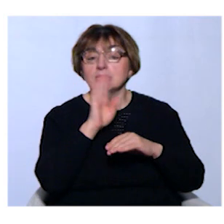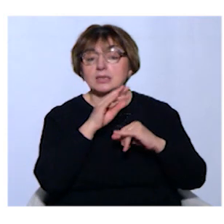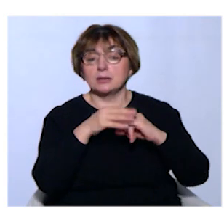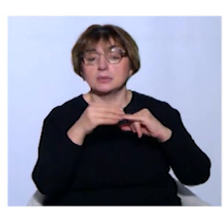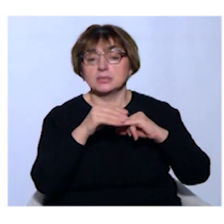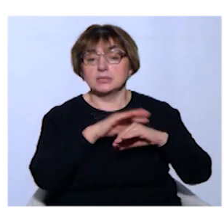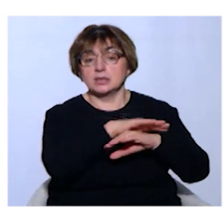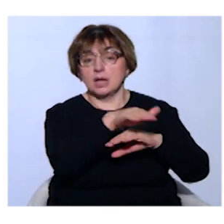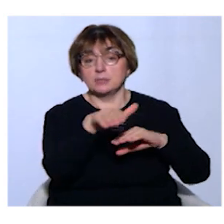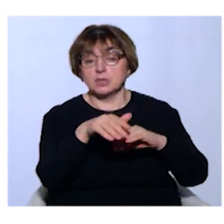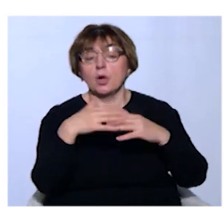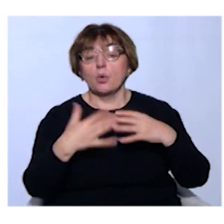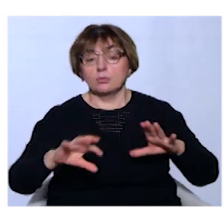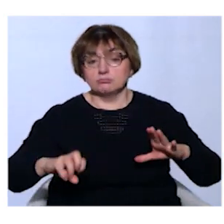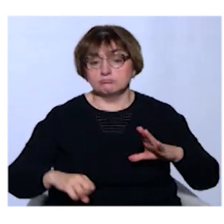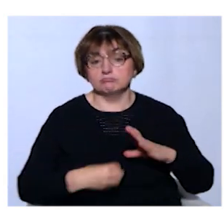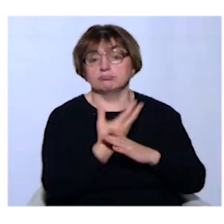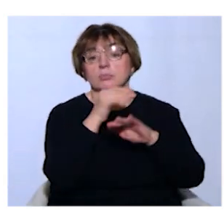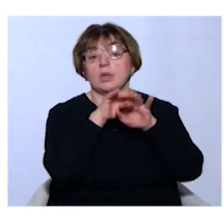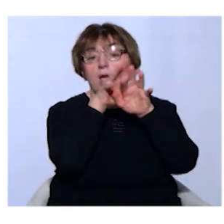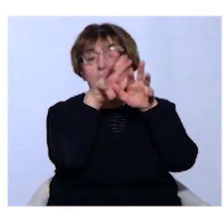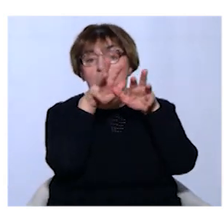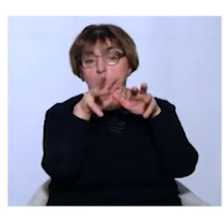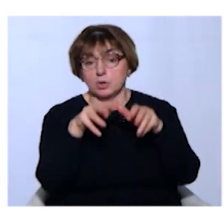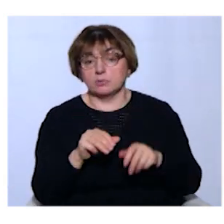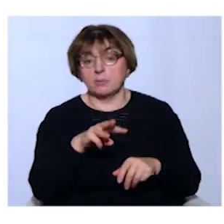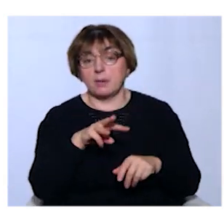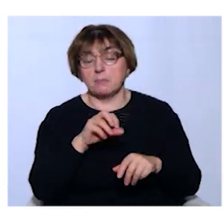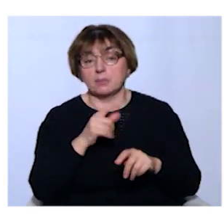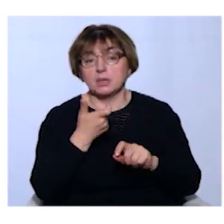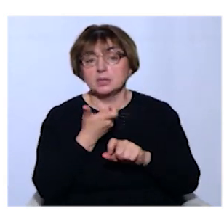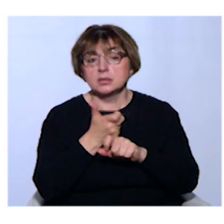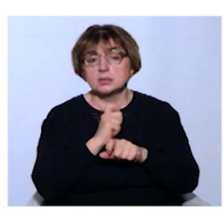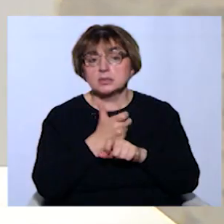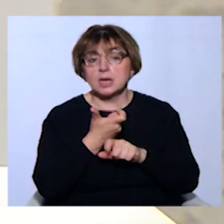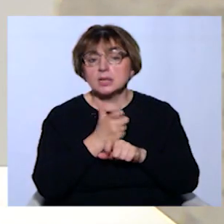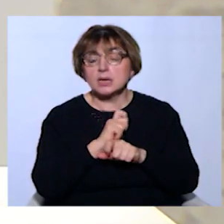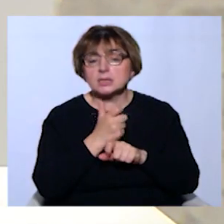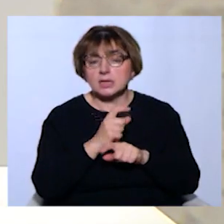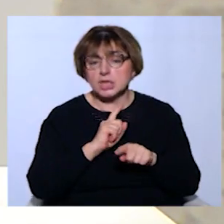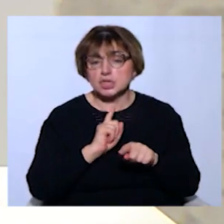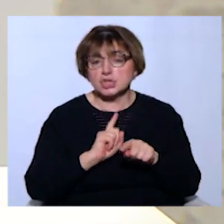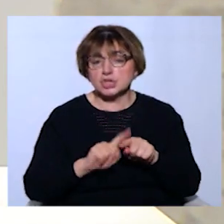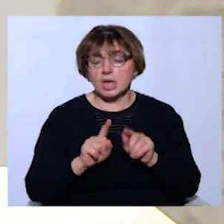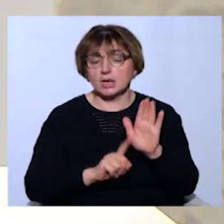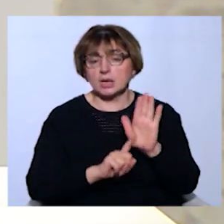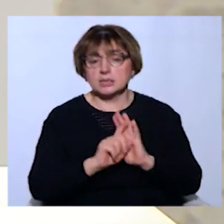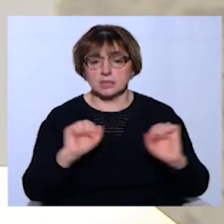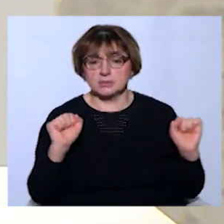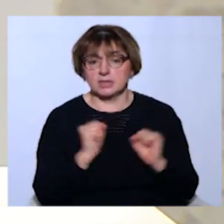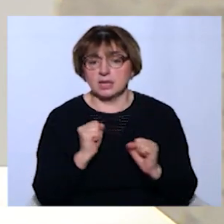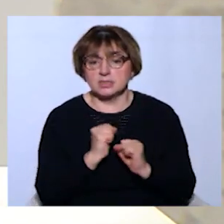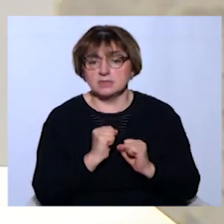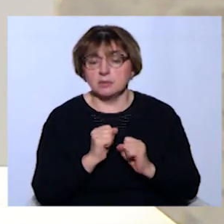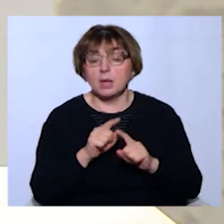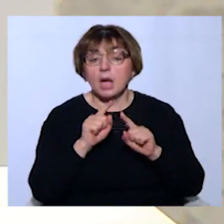შემთხვევაში, როდესაც მაგმა ამოიღრება ვულკანიდან, ის ძალიან სწრაფად იწყებს გაცივებას და კარგად გასაოთ,